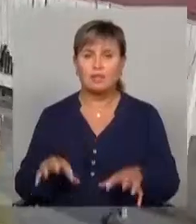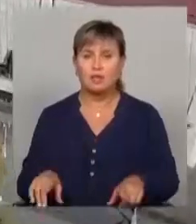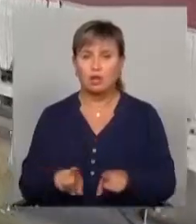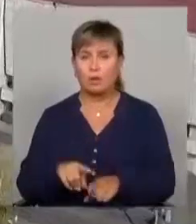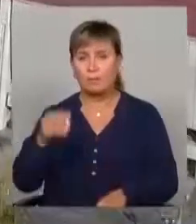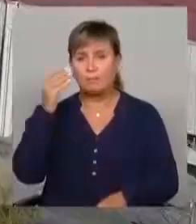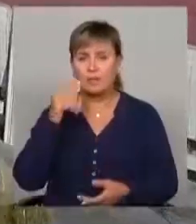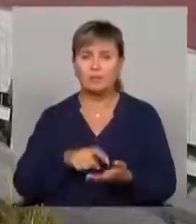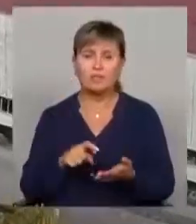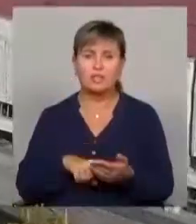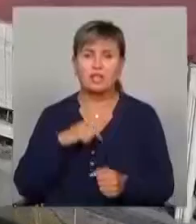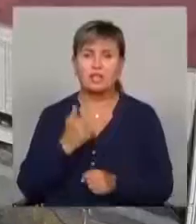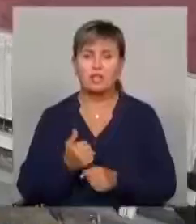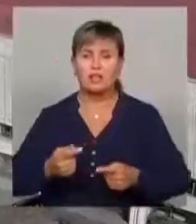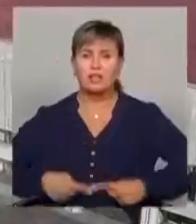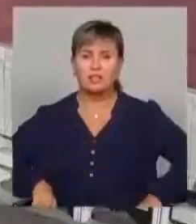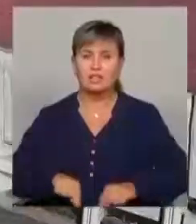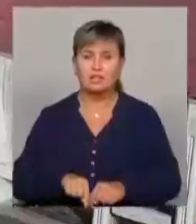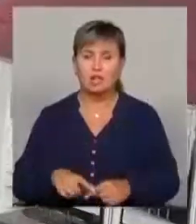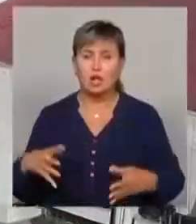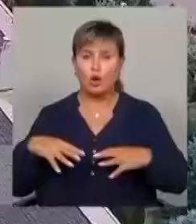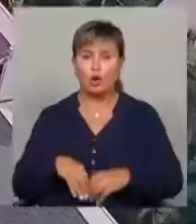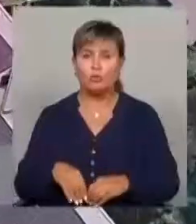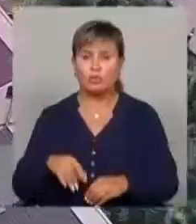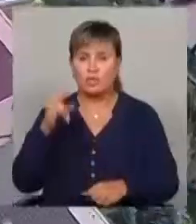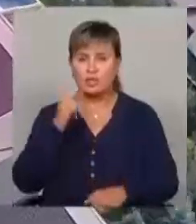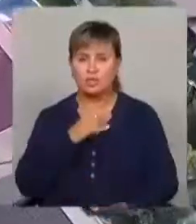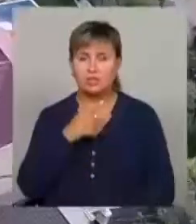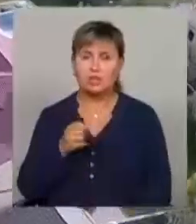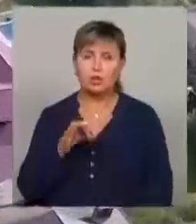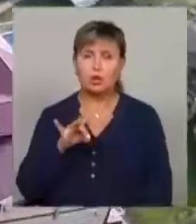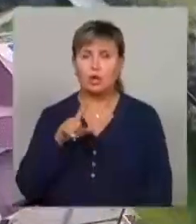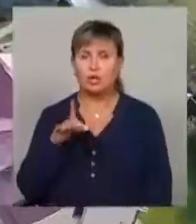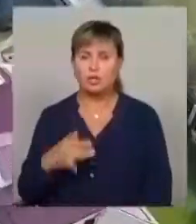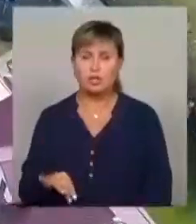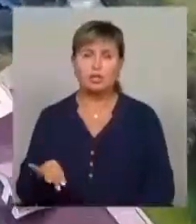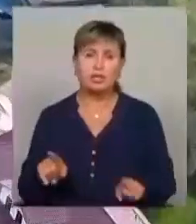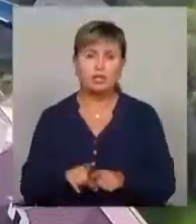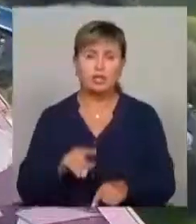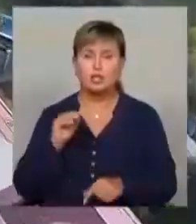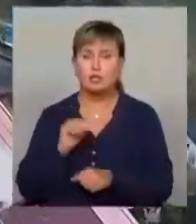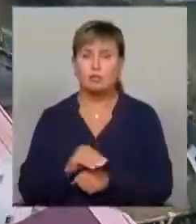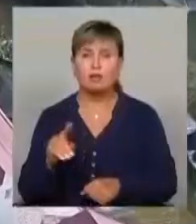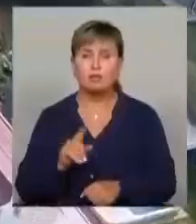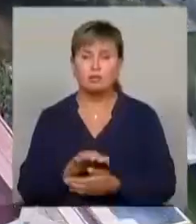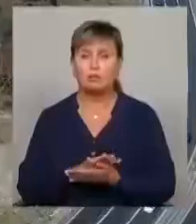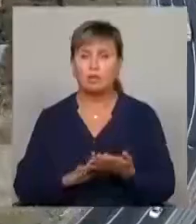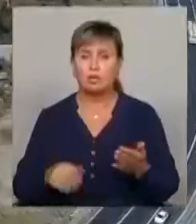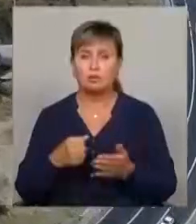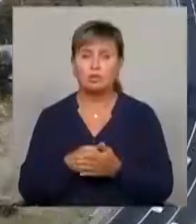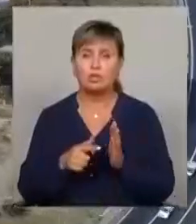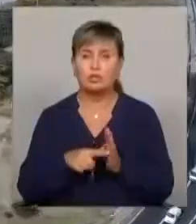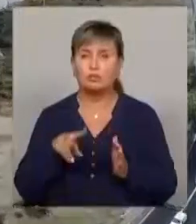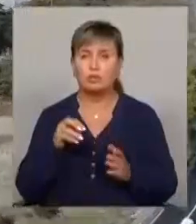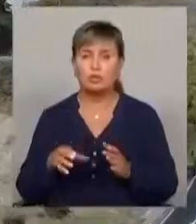мнением поделился глава Ассоциации греческих обществ Казахстана Георгий Иорданиди. Он также добавил, что продленный до 7 лет